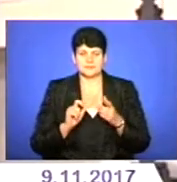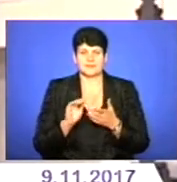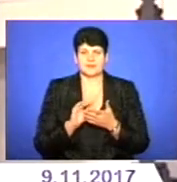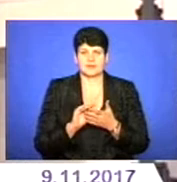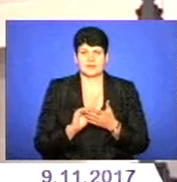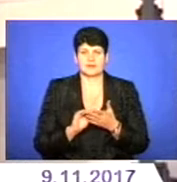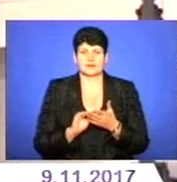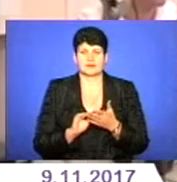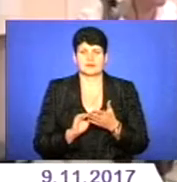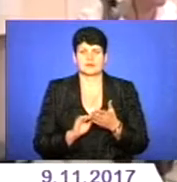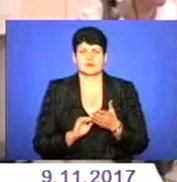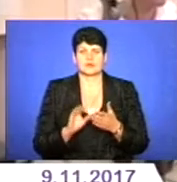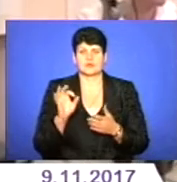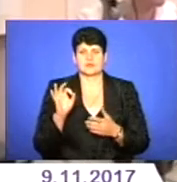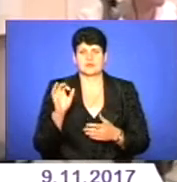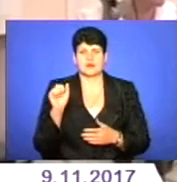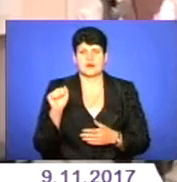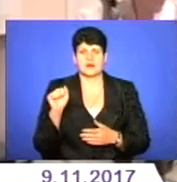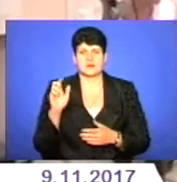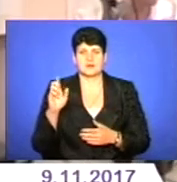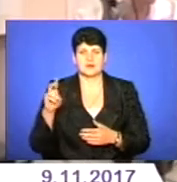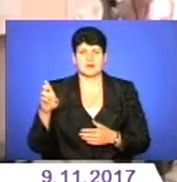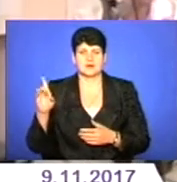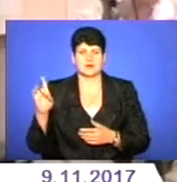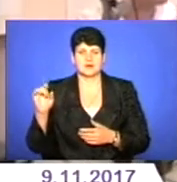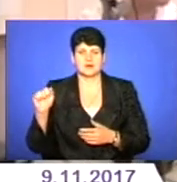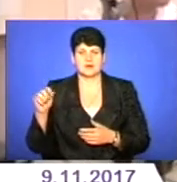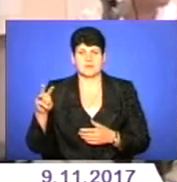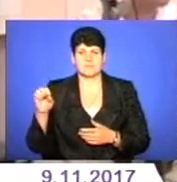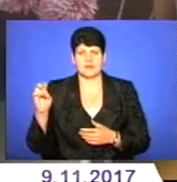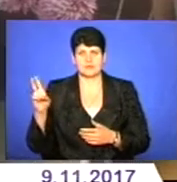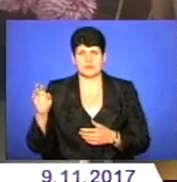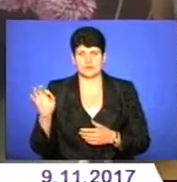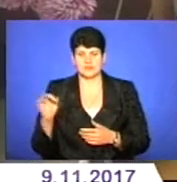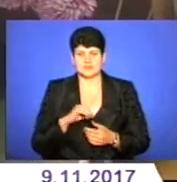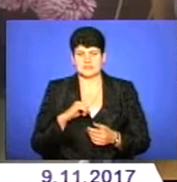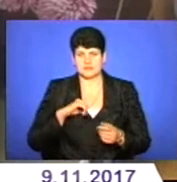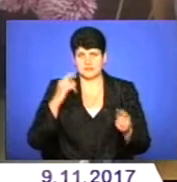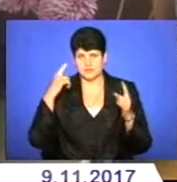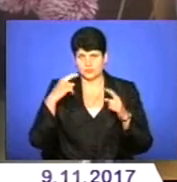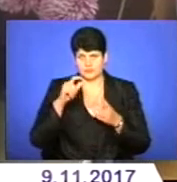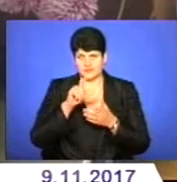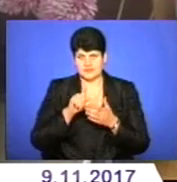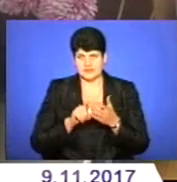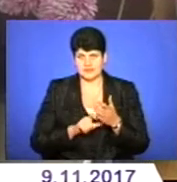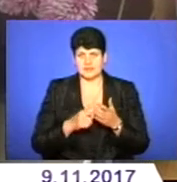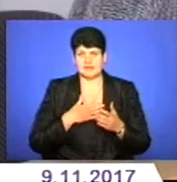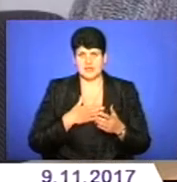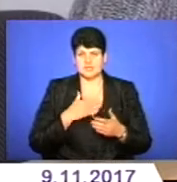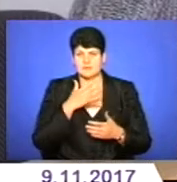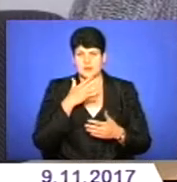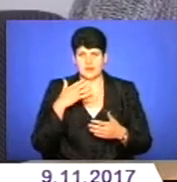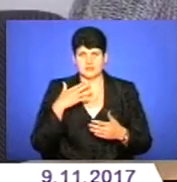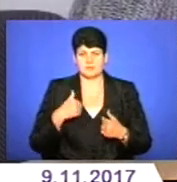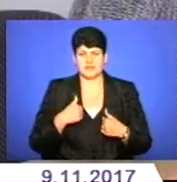з української мови і літератури Олександр Авраменко, який, до речі, є автором тексту. Цьогорічний девіз диктанту – «Нас багато, ми різні,